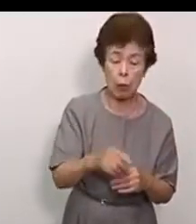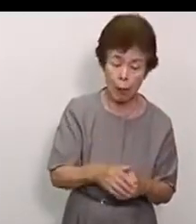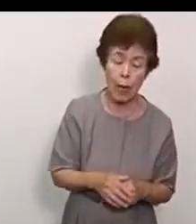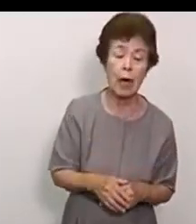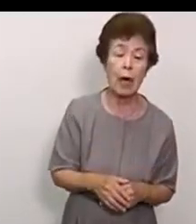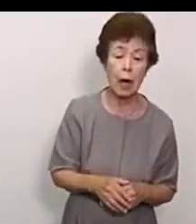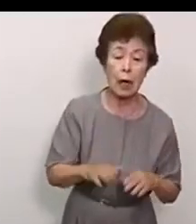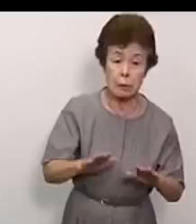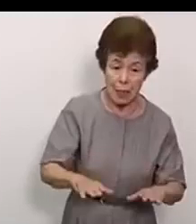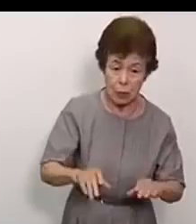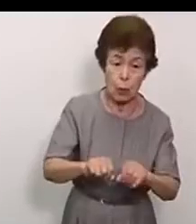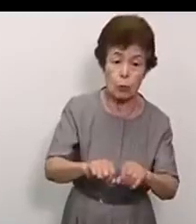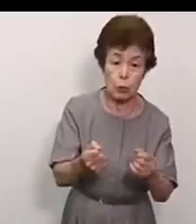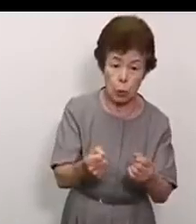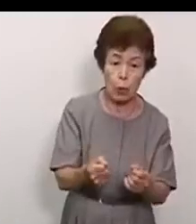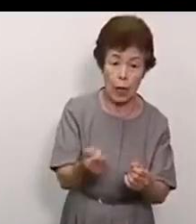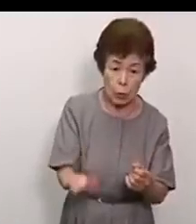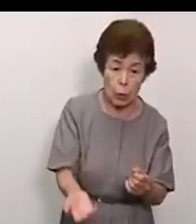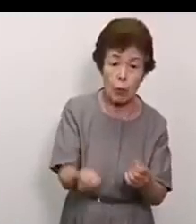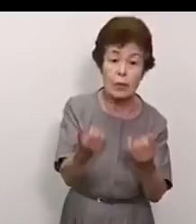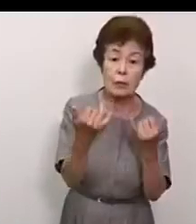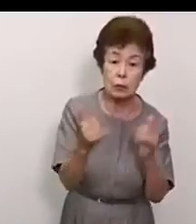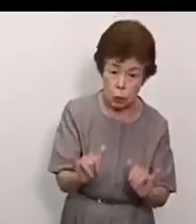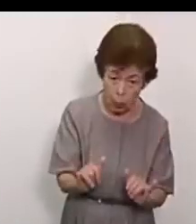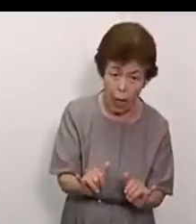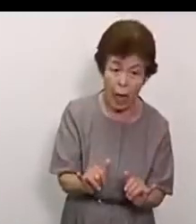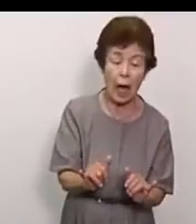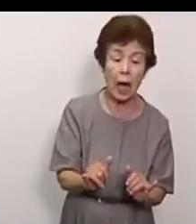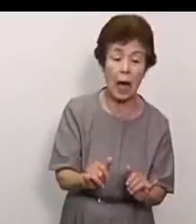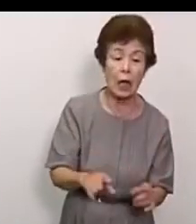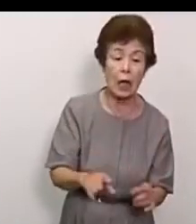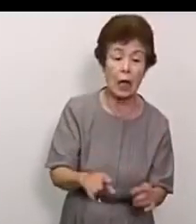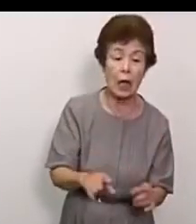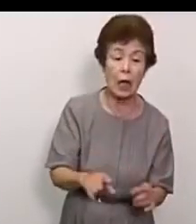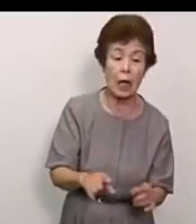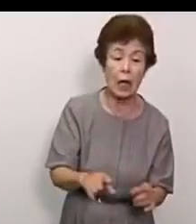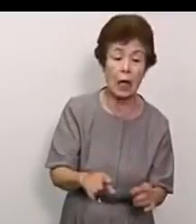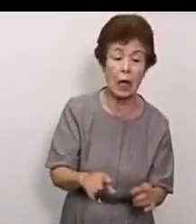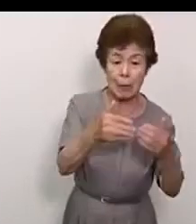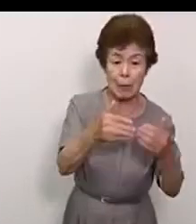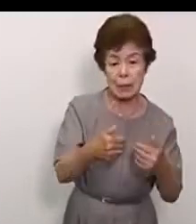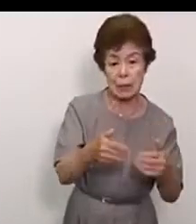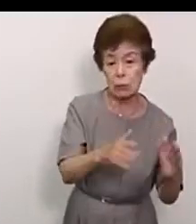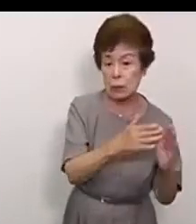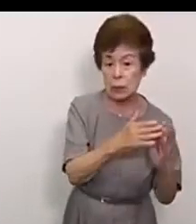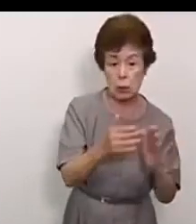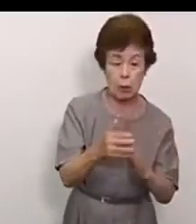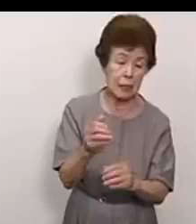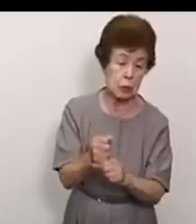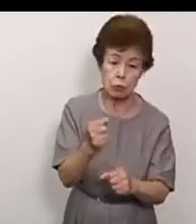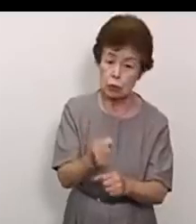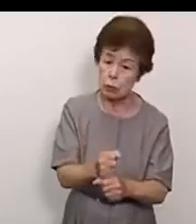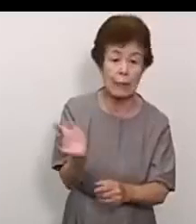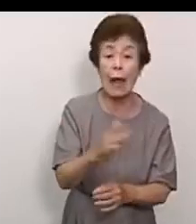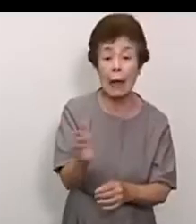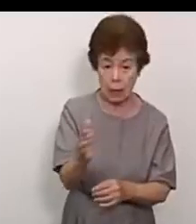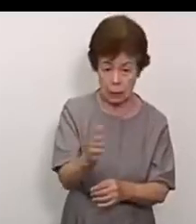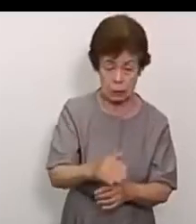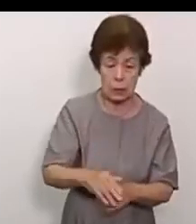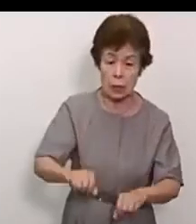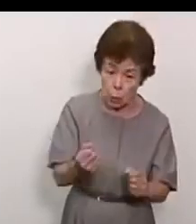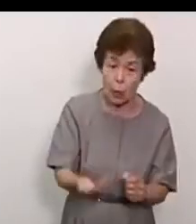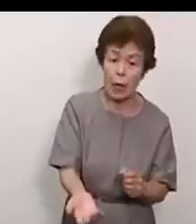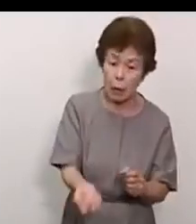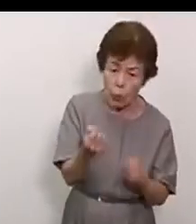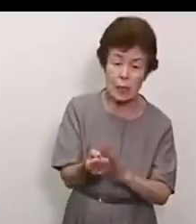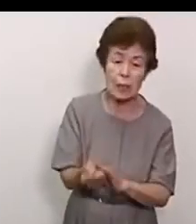の者が住みやすいバリアフリーな街づくりはできないと思います。だから当事者を入れないとダメですね。